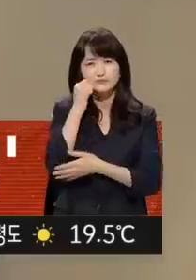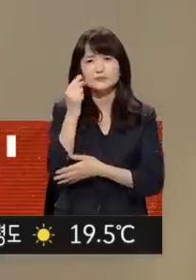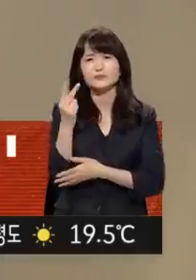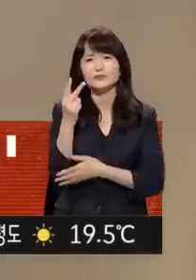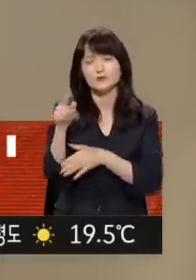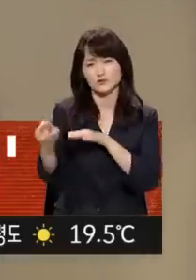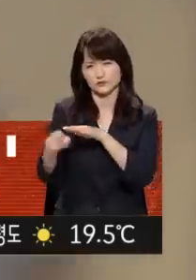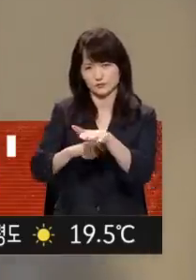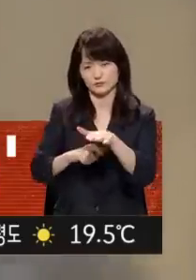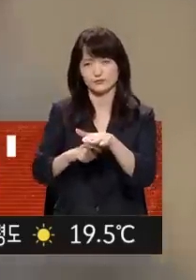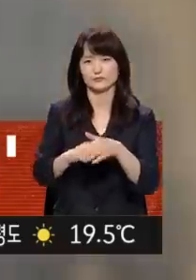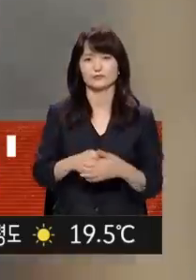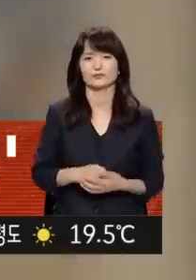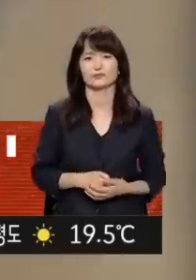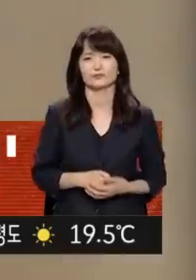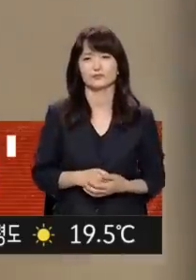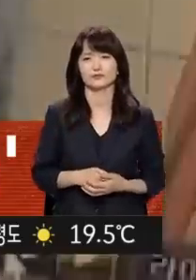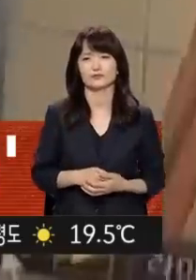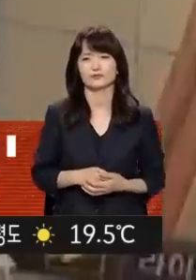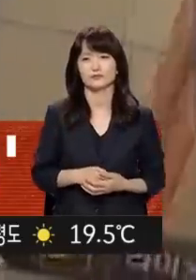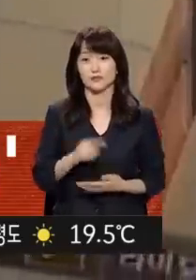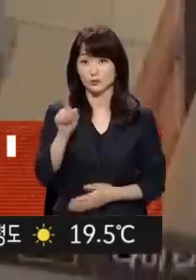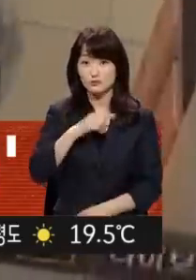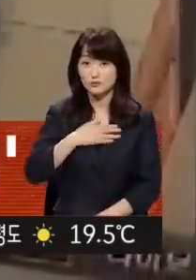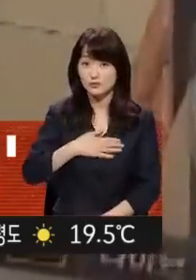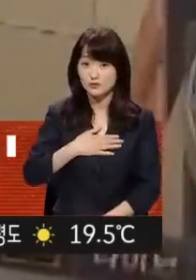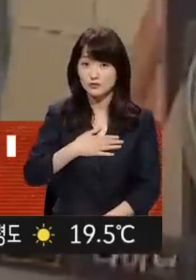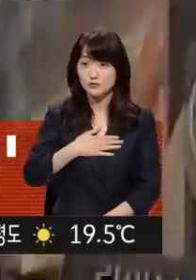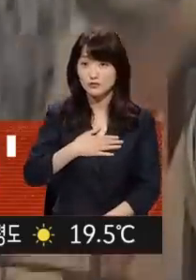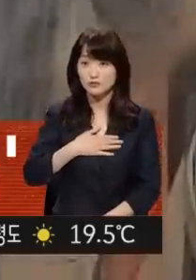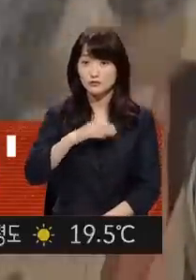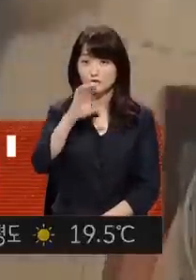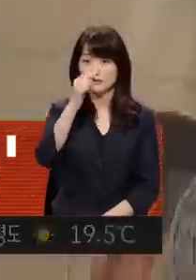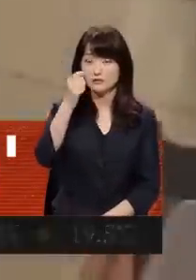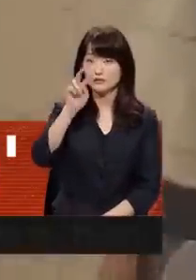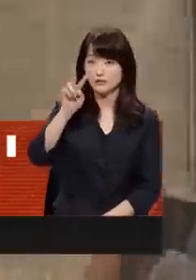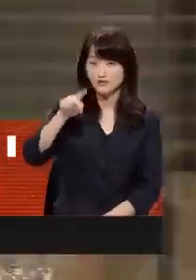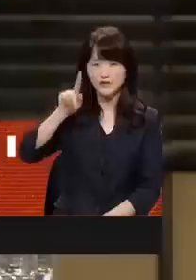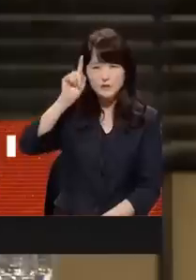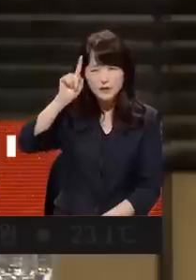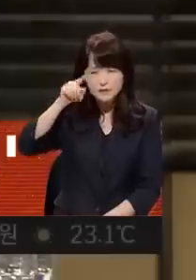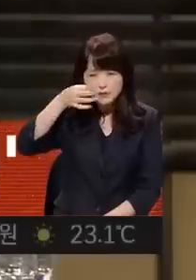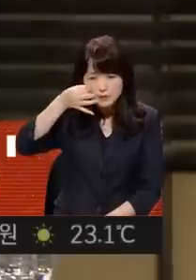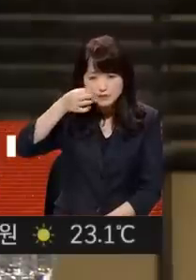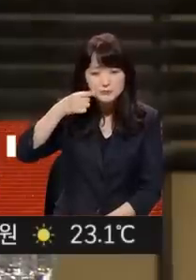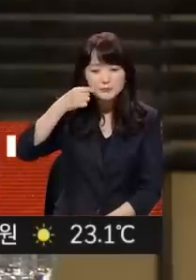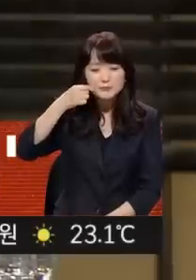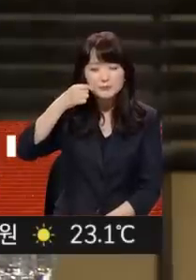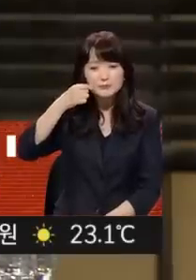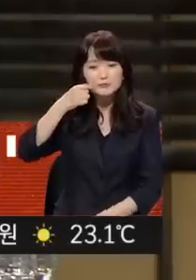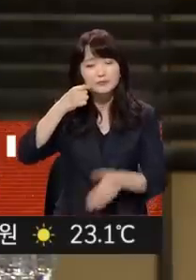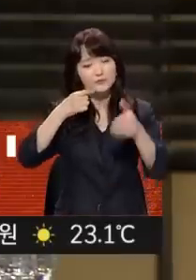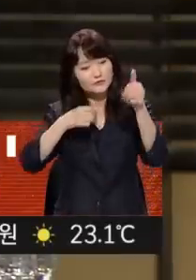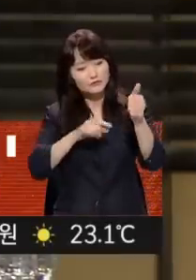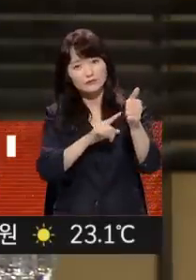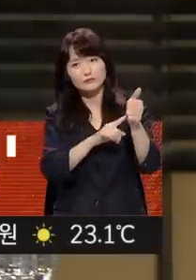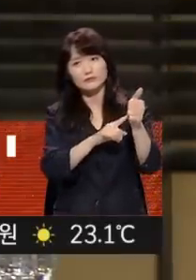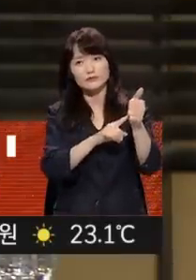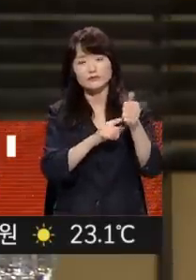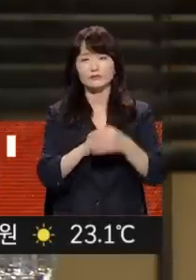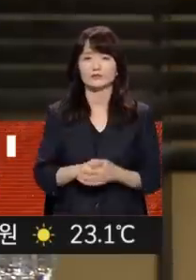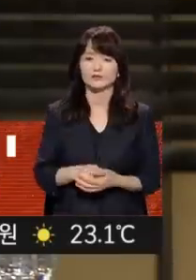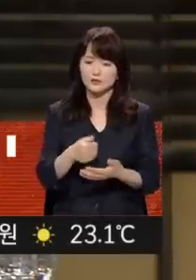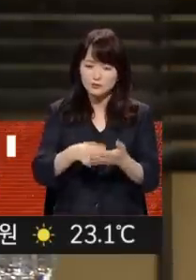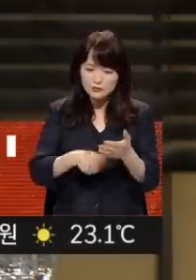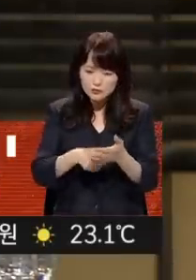훔친 사건입니다 사실 저걸 어떻게 알았느냐 저거 시티를 매일 보고 있을 수 없잖아요 편의점 사장님이 이제 재고